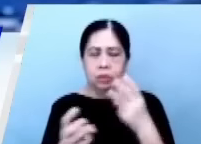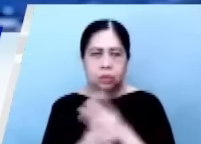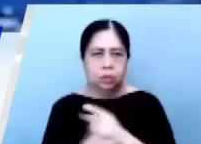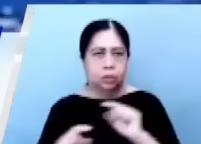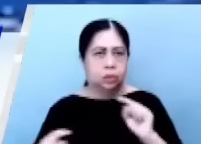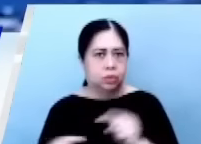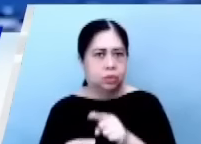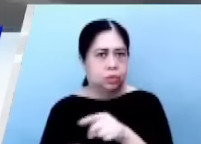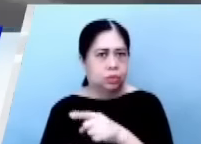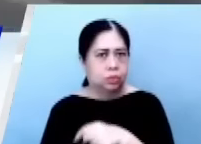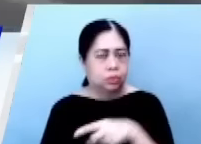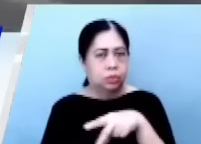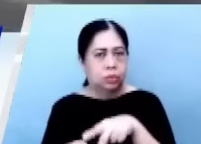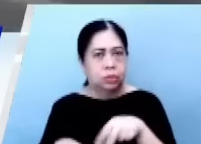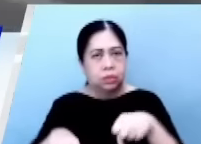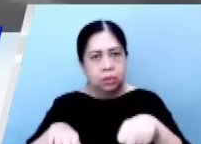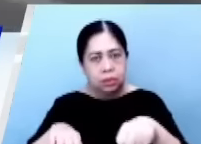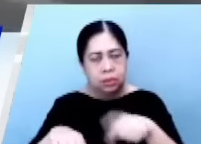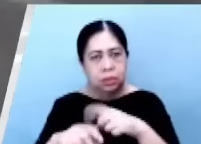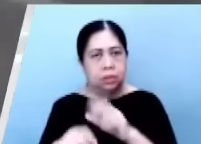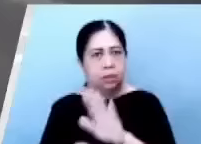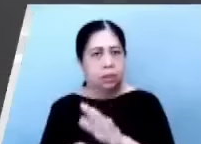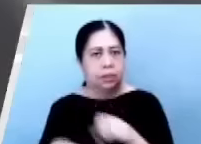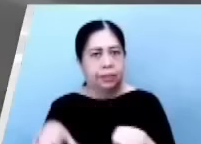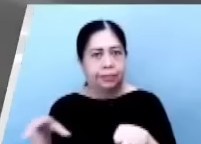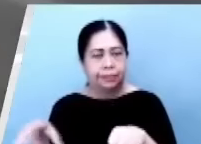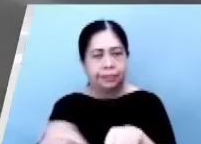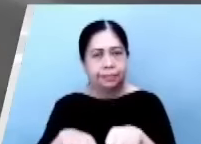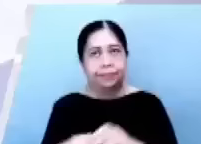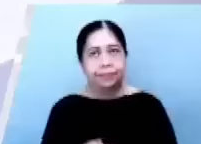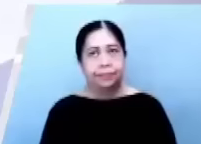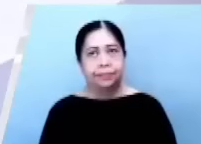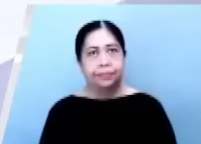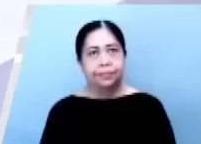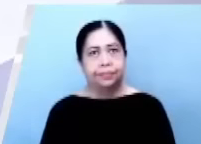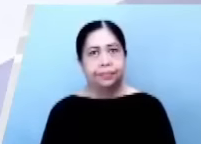ng tricycle driver at kanyang angkas.